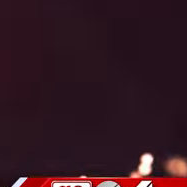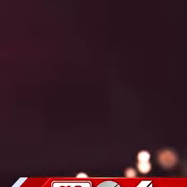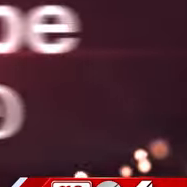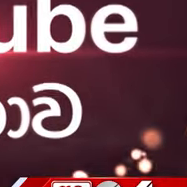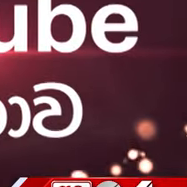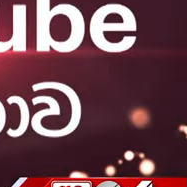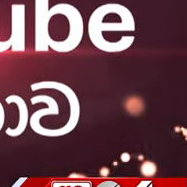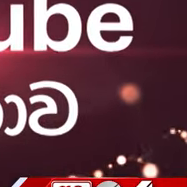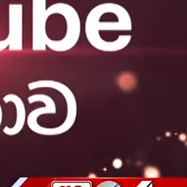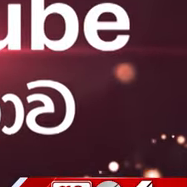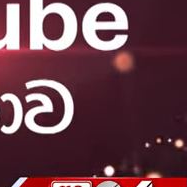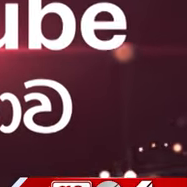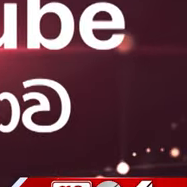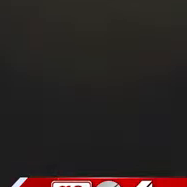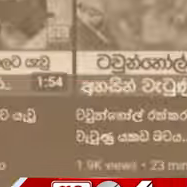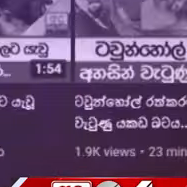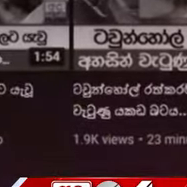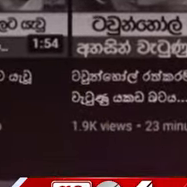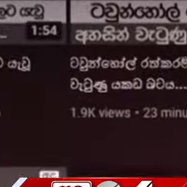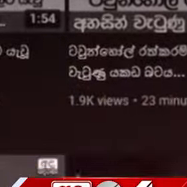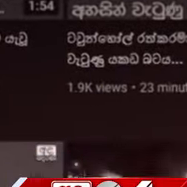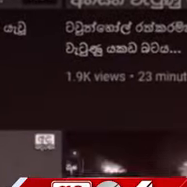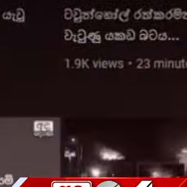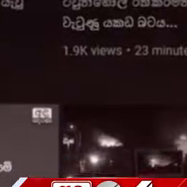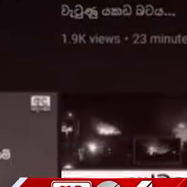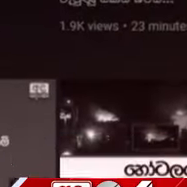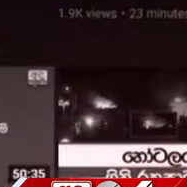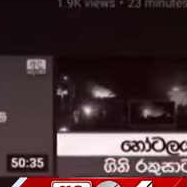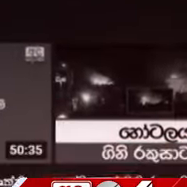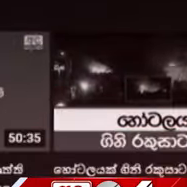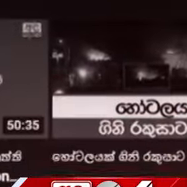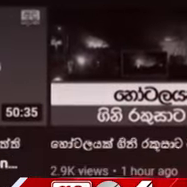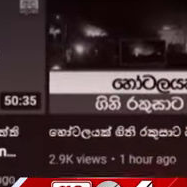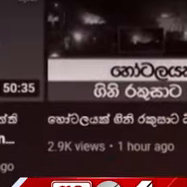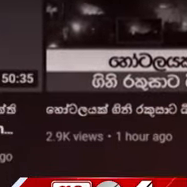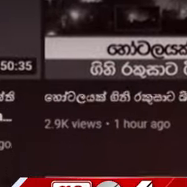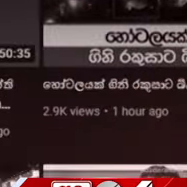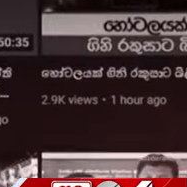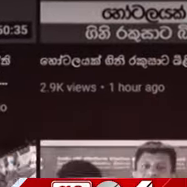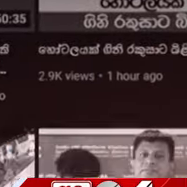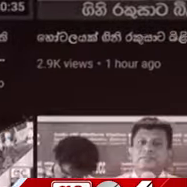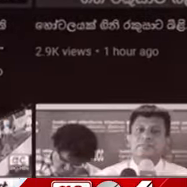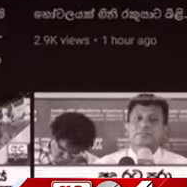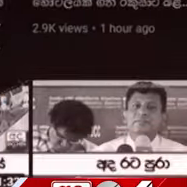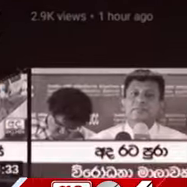අද දෙරණ YouTube නාලිකාව YouTube අද දෙරණ දැන්ම subscribe කරන්න.